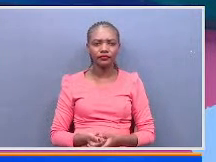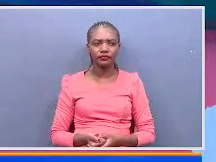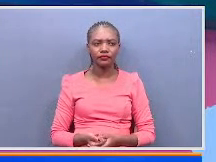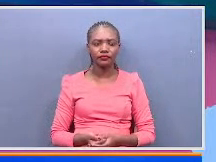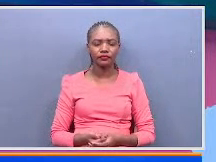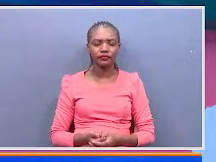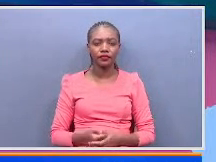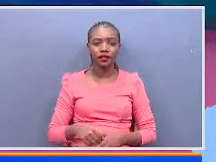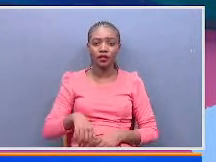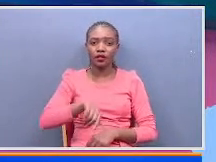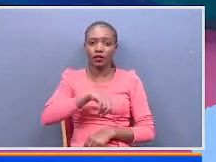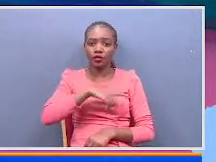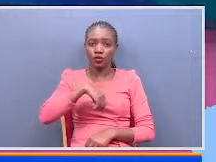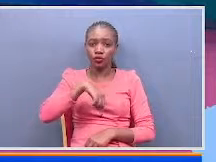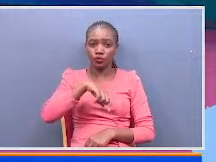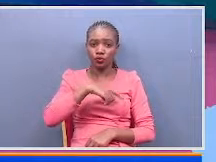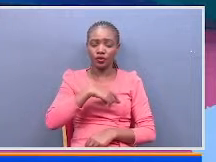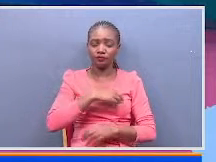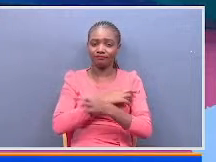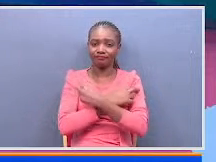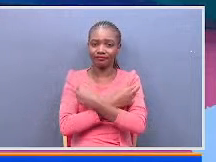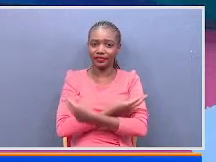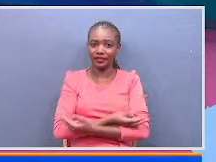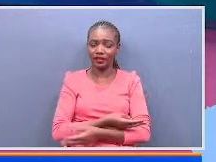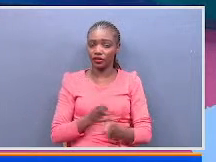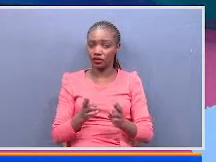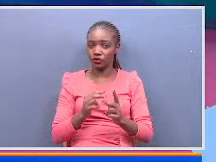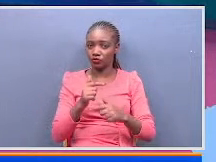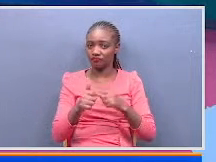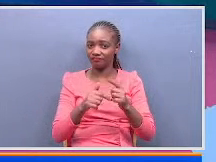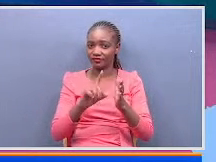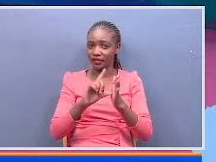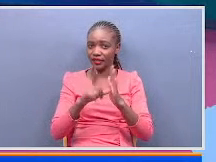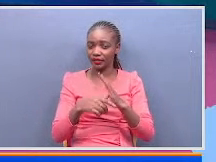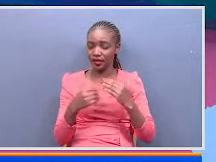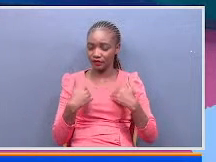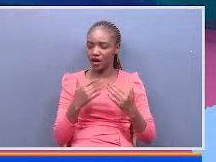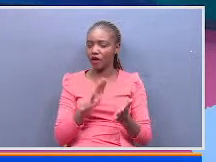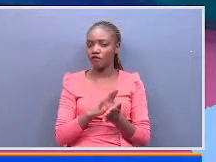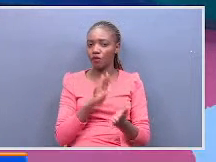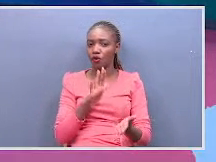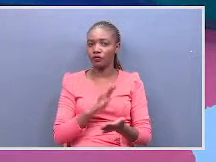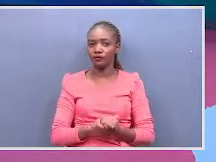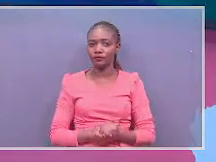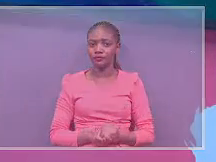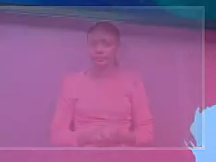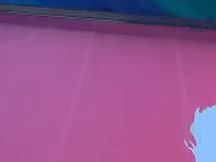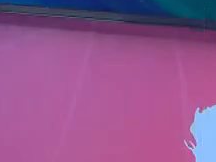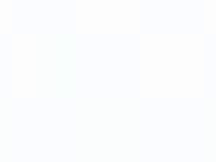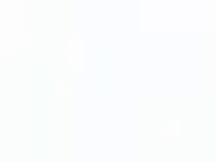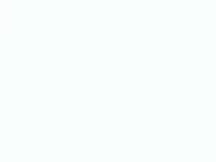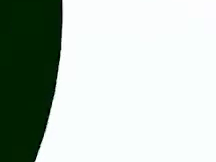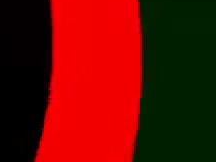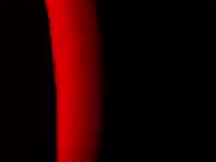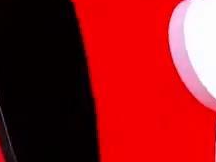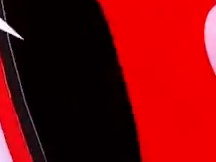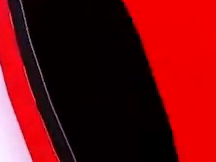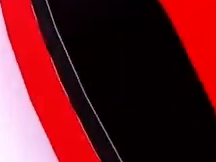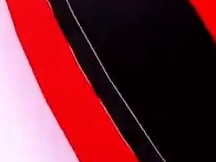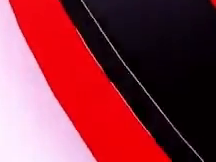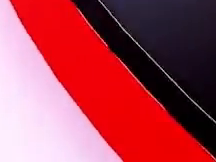Now that report takes us to a very short break. We will be right back with more to keep it right here.